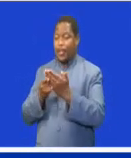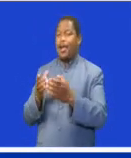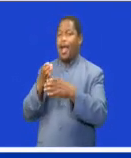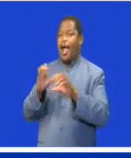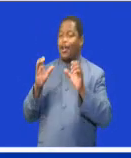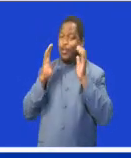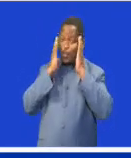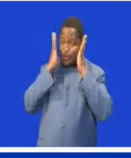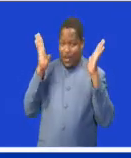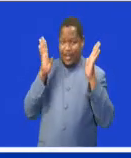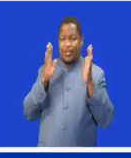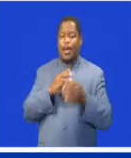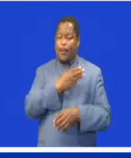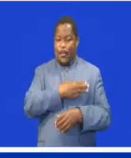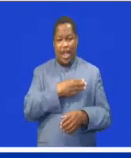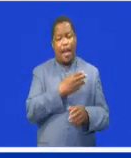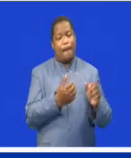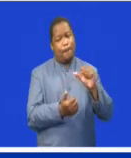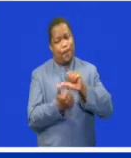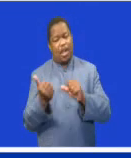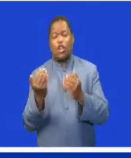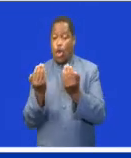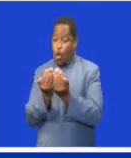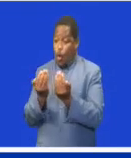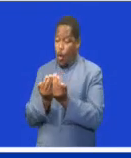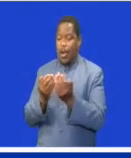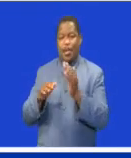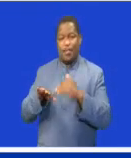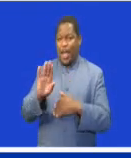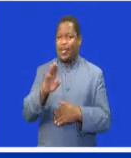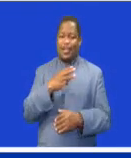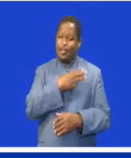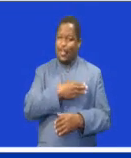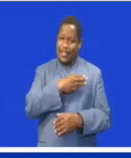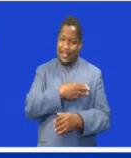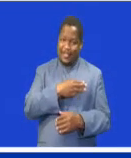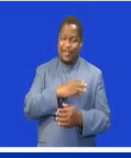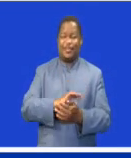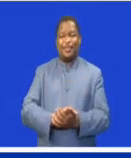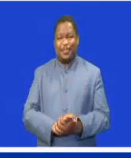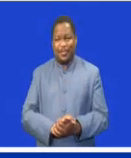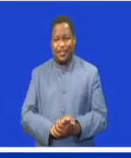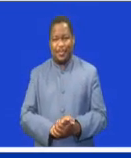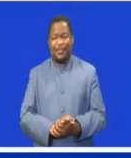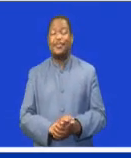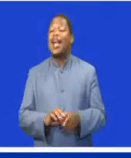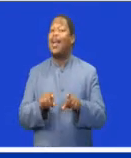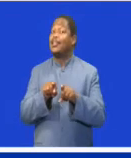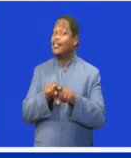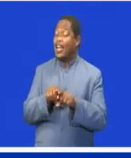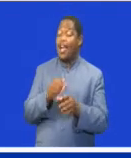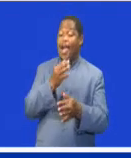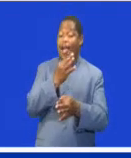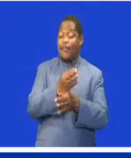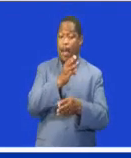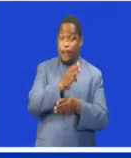loya embili bekunene. Sithi nje asikukhute lokhu, siphindze sigcizelele ukuthi batali nalabo